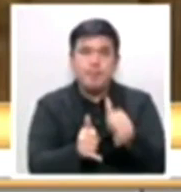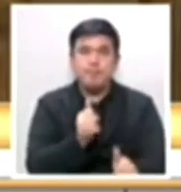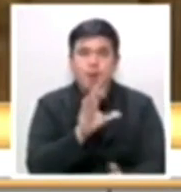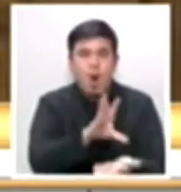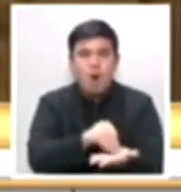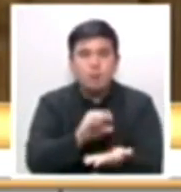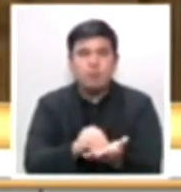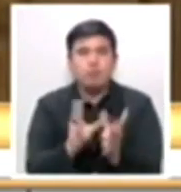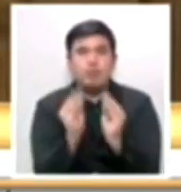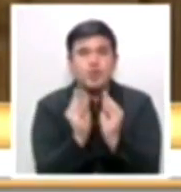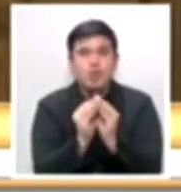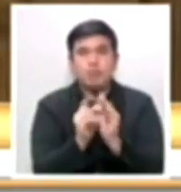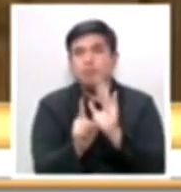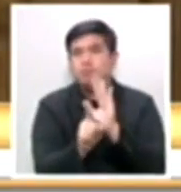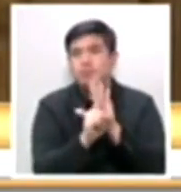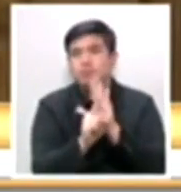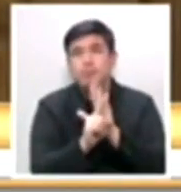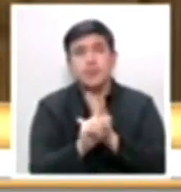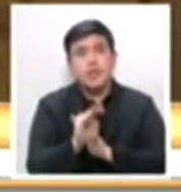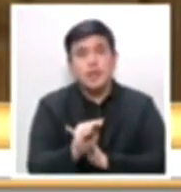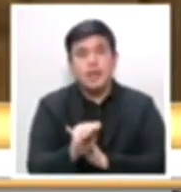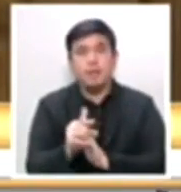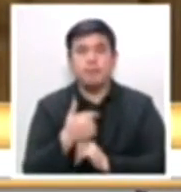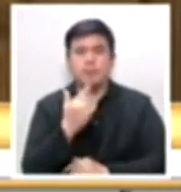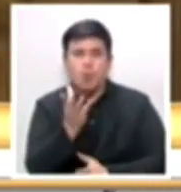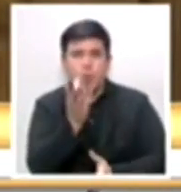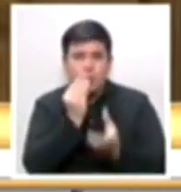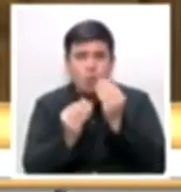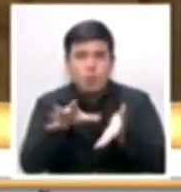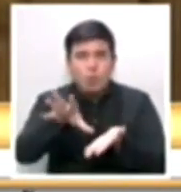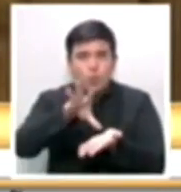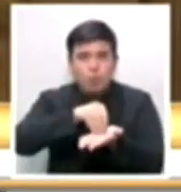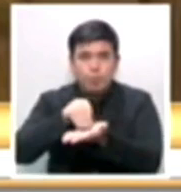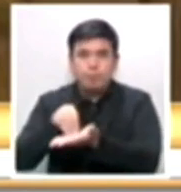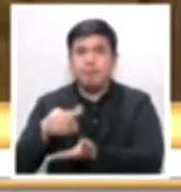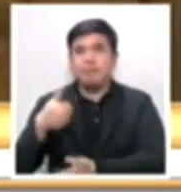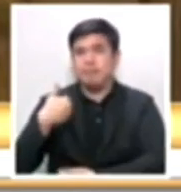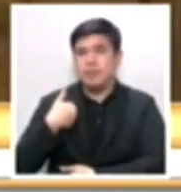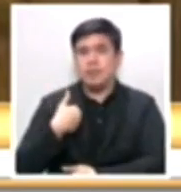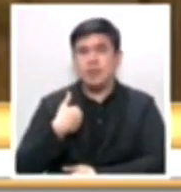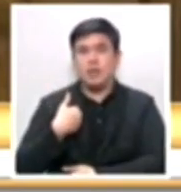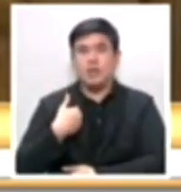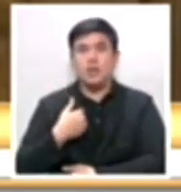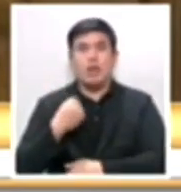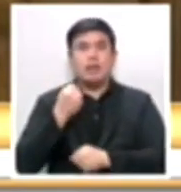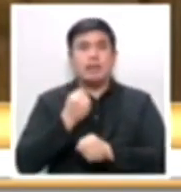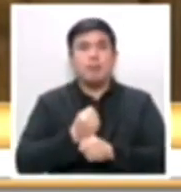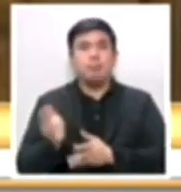ผมอยากจะเรียนให้ทราบนี้ครับว่าการรับฟังการคิดเห็นนั้นไม่ใช่ทำเพียงให้จบ